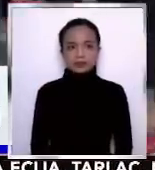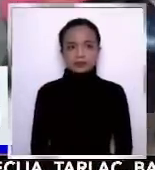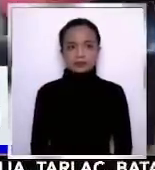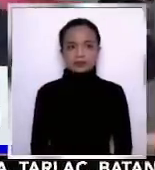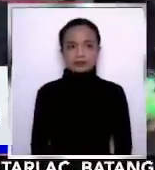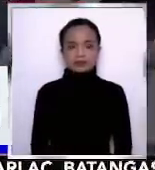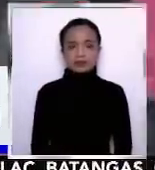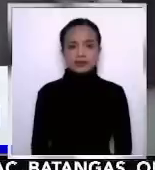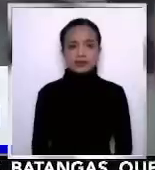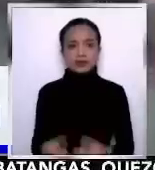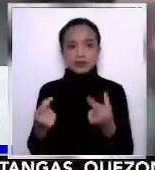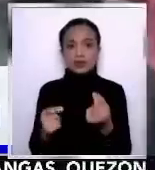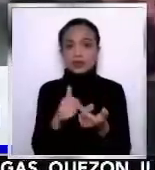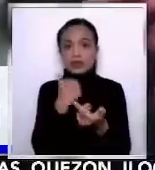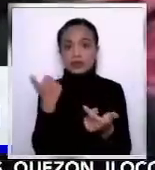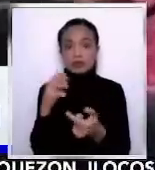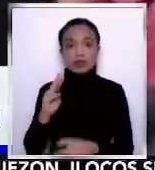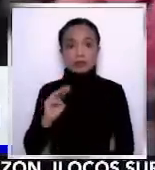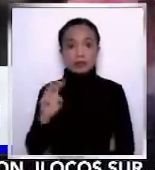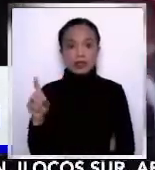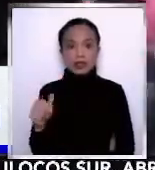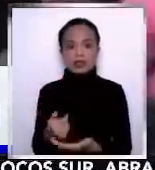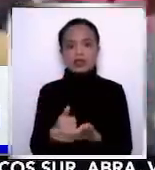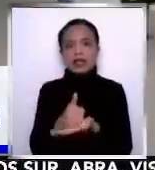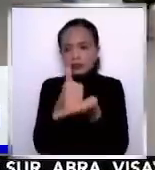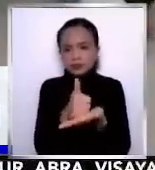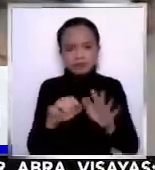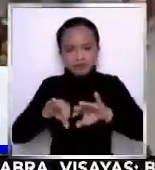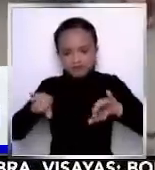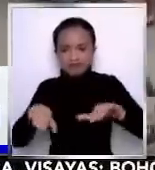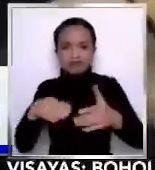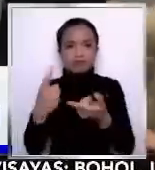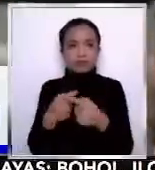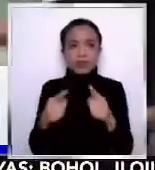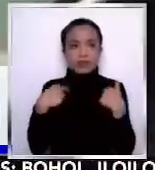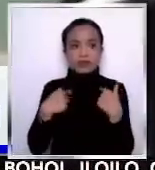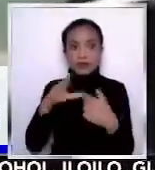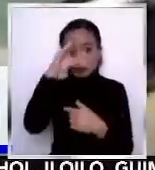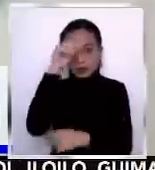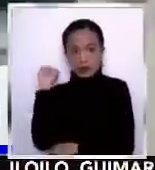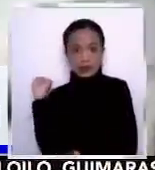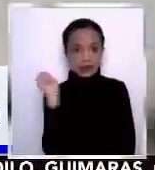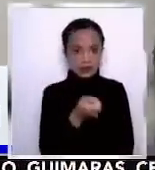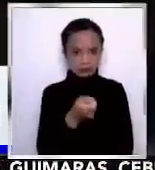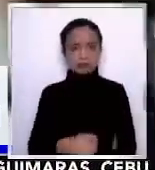Pilit na inawat ng ibang taga-MMDA ang mga tao, pero hinabol din sila ng pamalo ng isang lalaki.